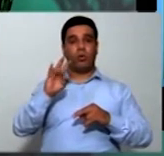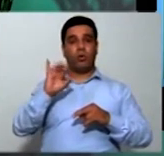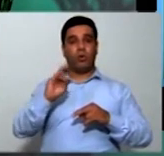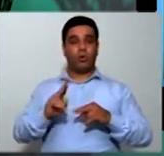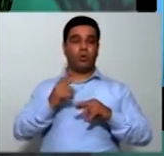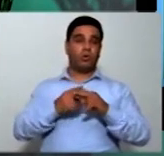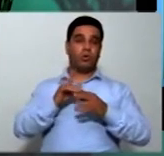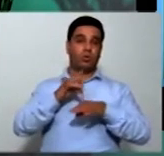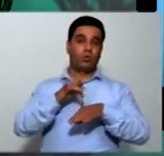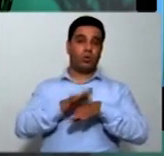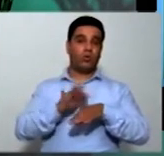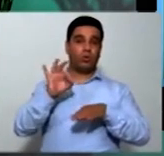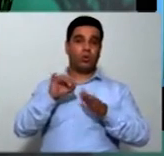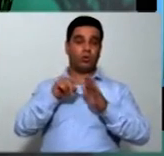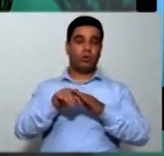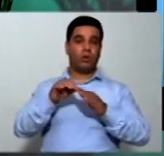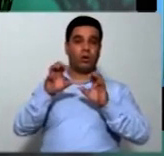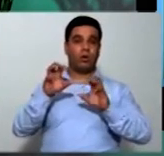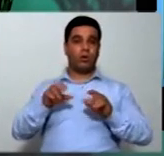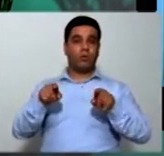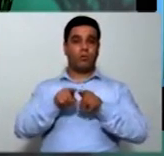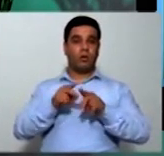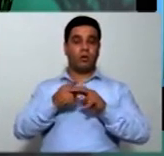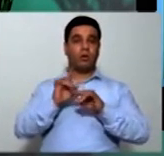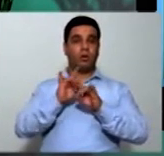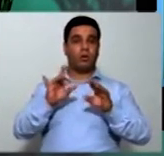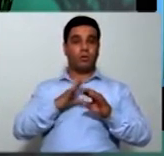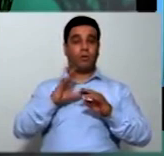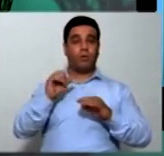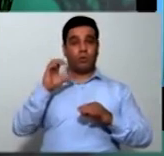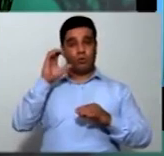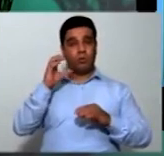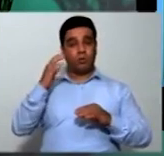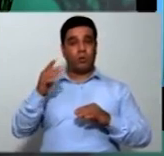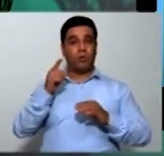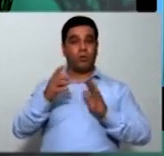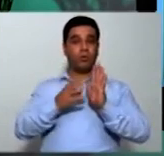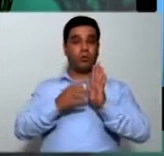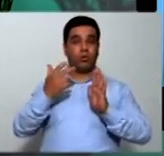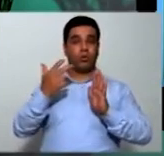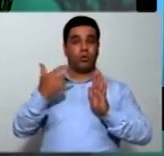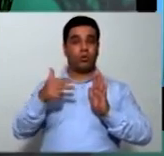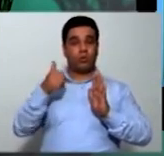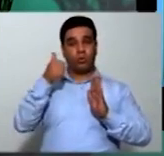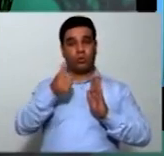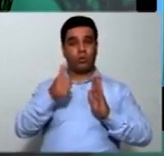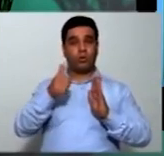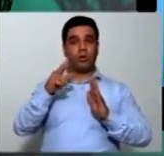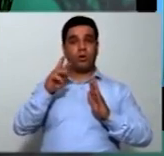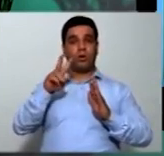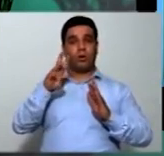xo'jaliklarini tugatish to'g'risidagi qaror bilan izohlanadi va O'zbekistonda 1930-yilda